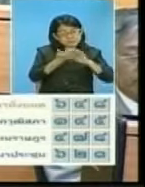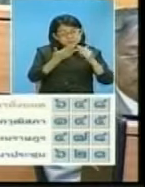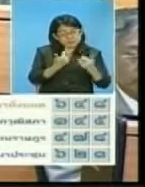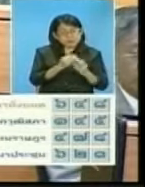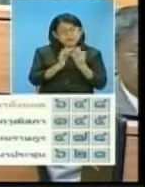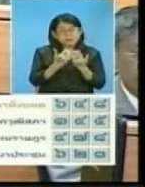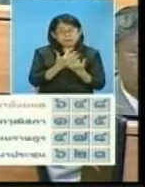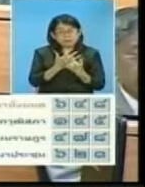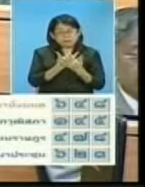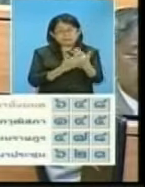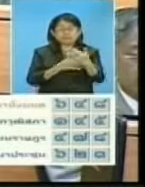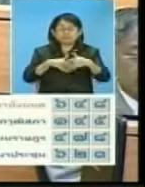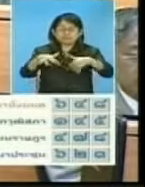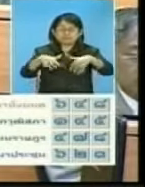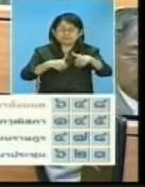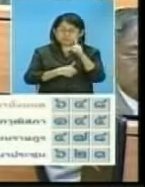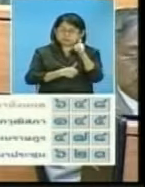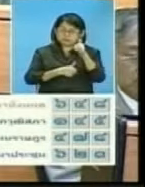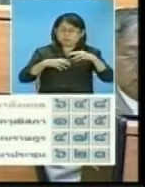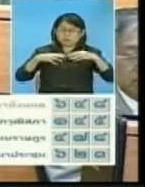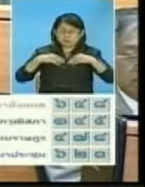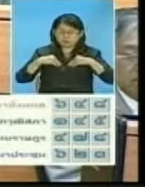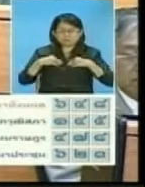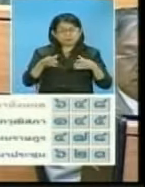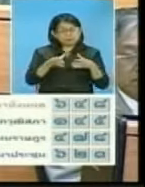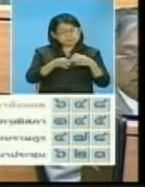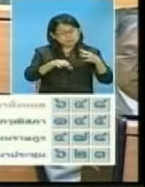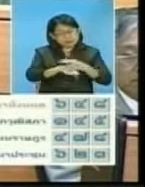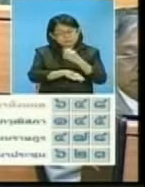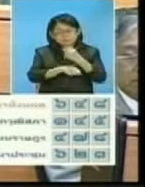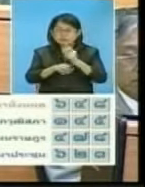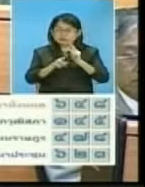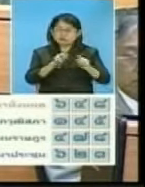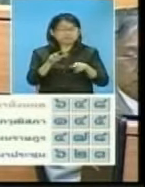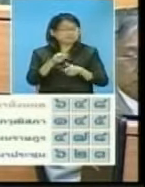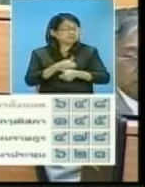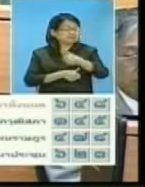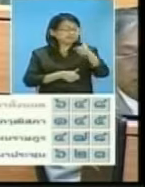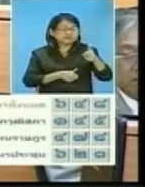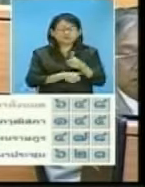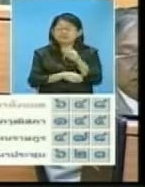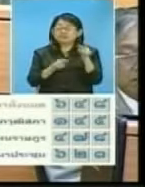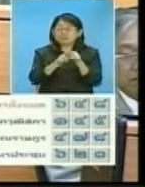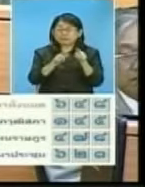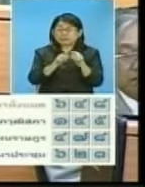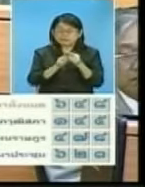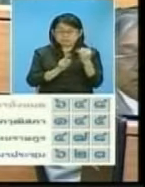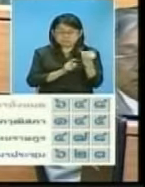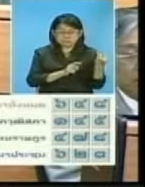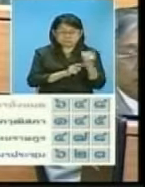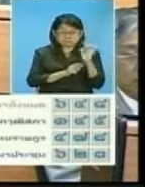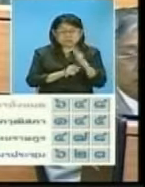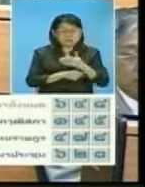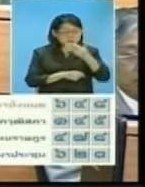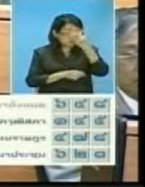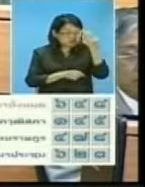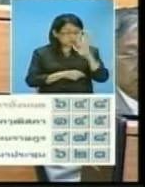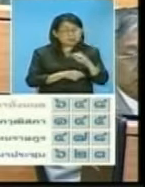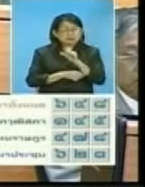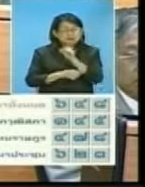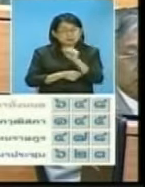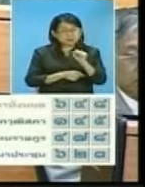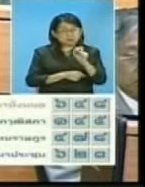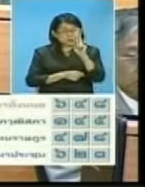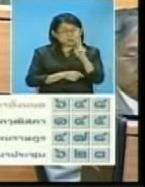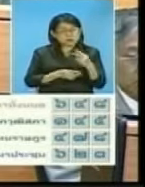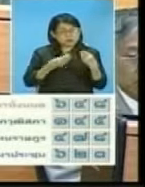ประชาชนแล้วก็จากนักการเมืองทุกพรรคไม่ได้เปรียบเสียเปรียบท่านประธานอย่าลืมนะครับสสลเนี่ยเรามอบ